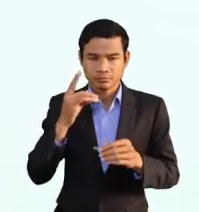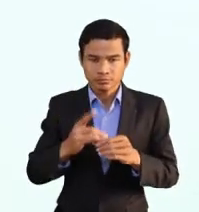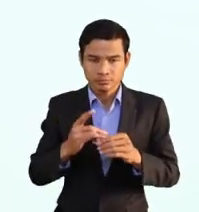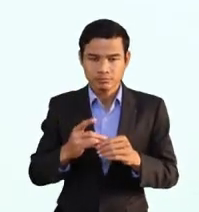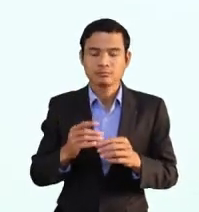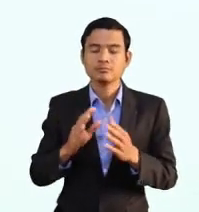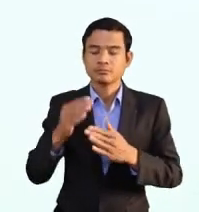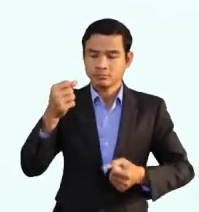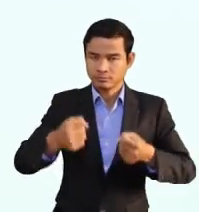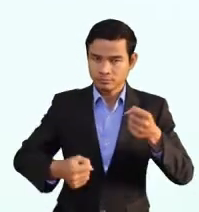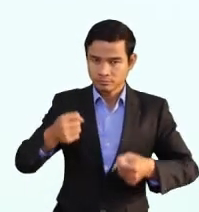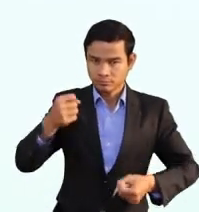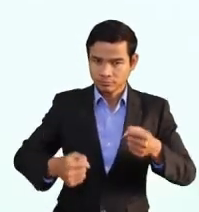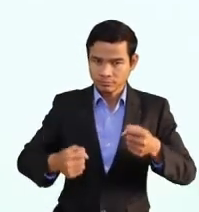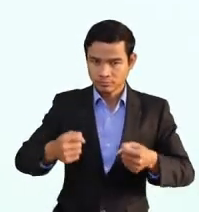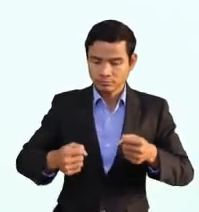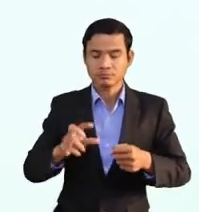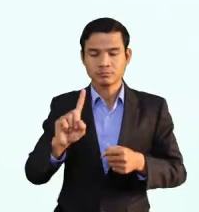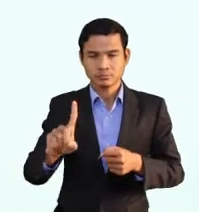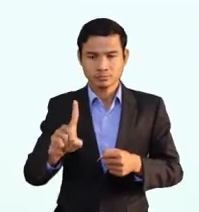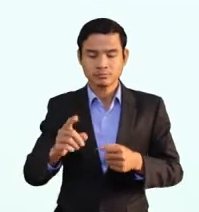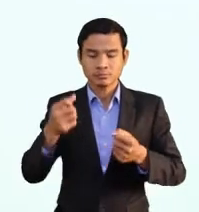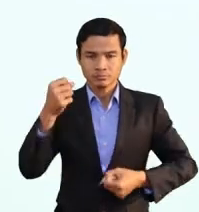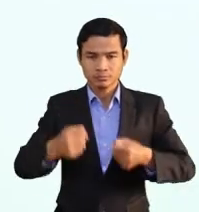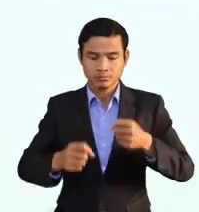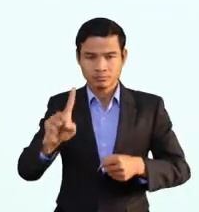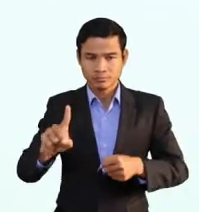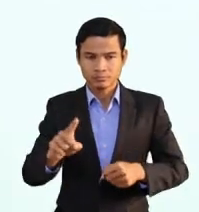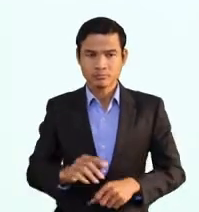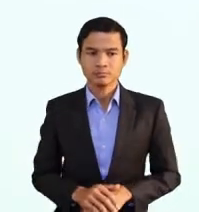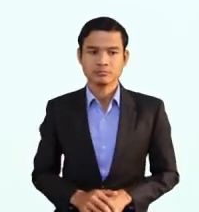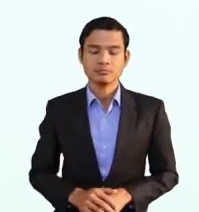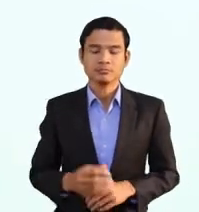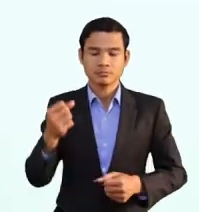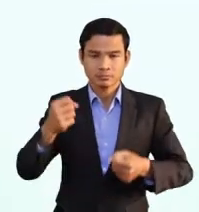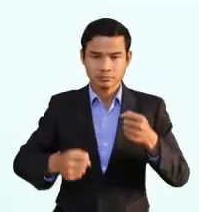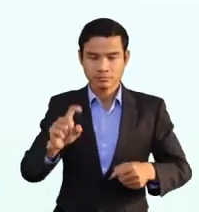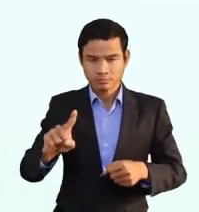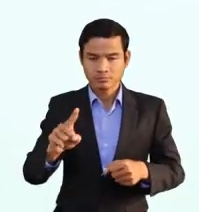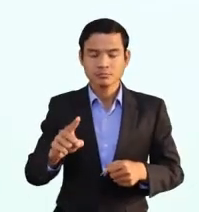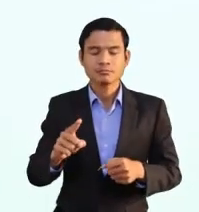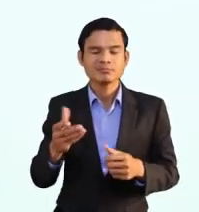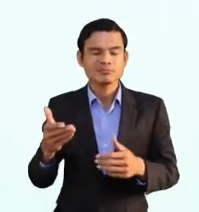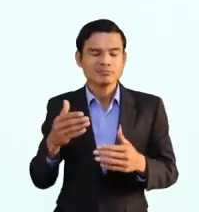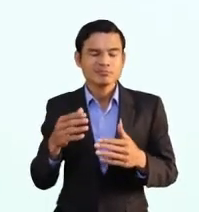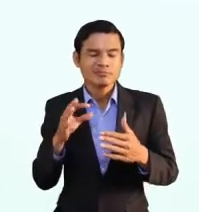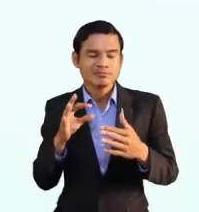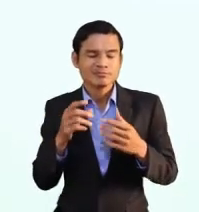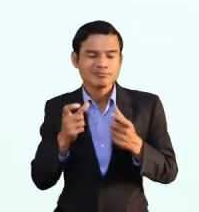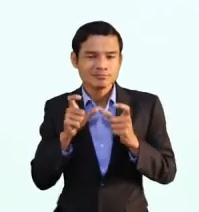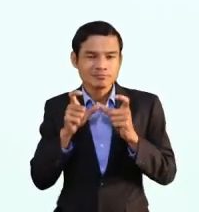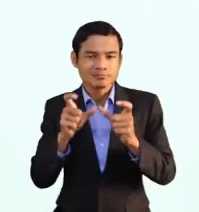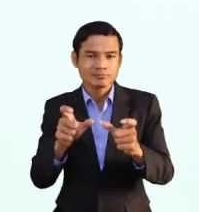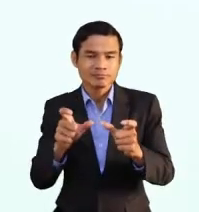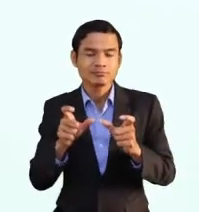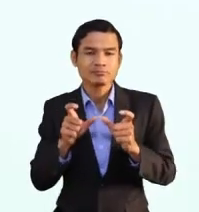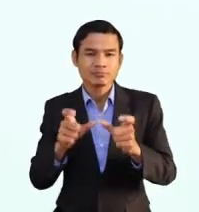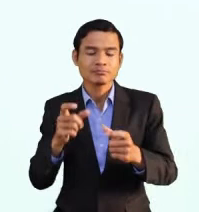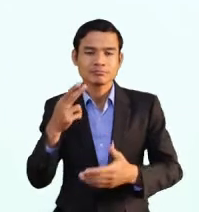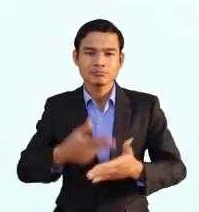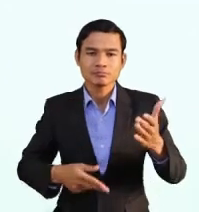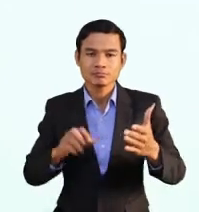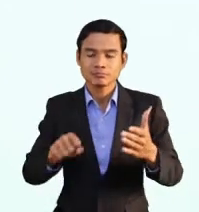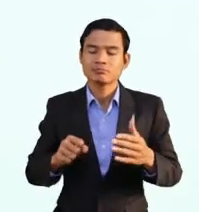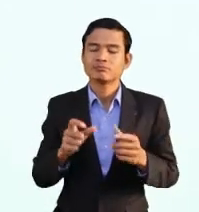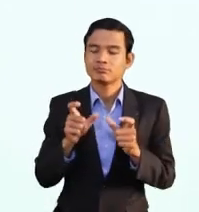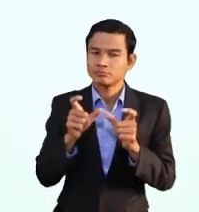rật dồn cha rật dồn mùi chân rật dồn mùi nâng ấy bắt ấy con cha là ô nà cứ bắt